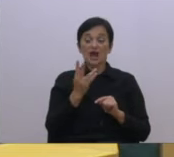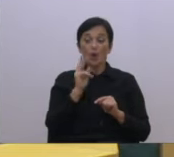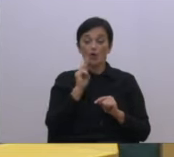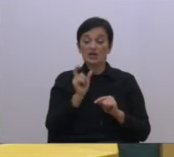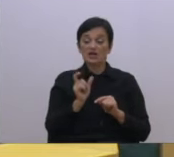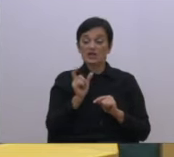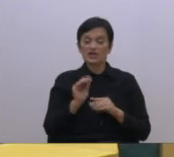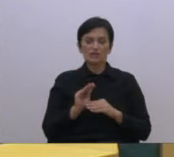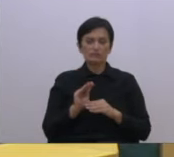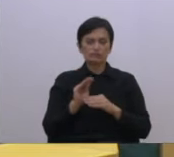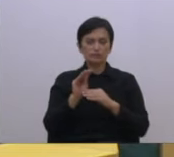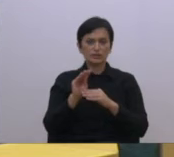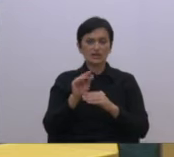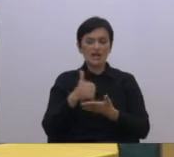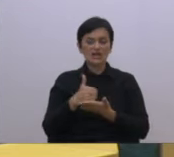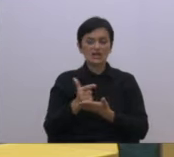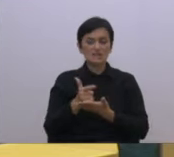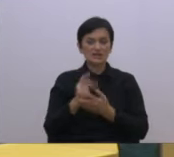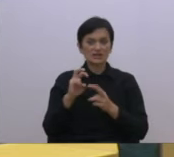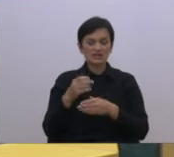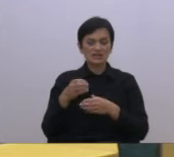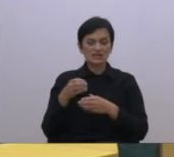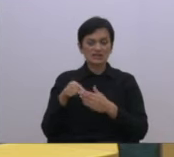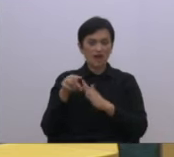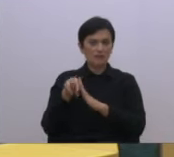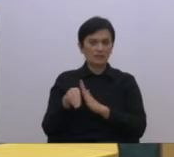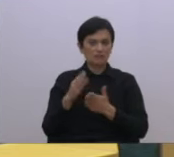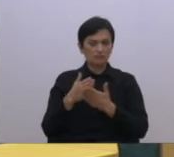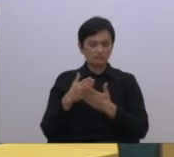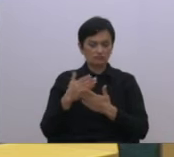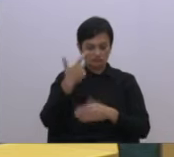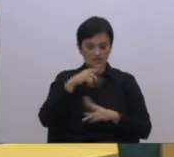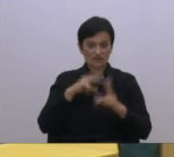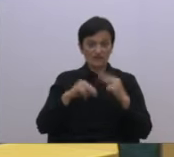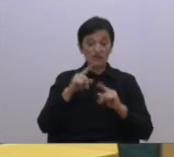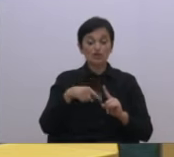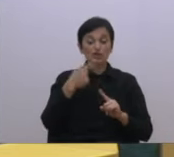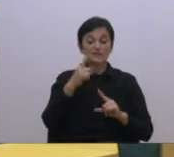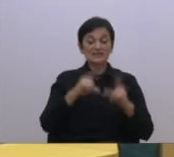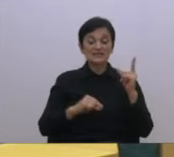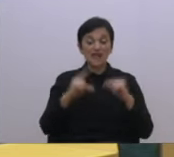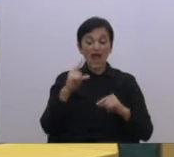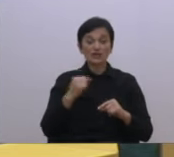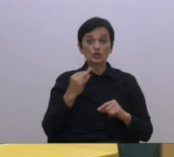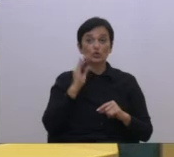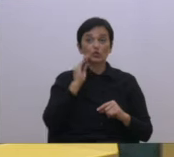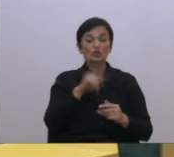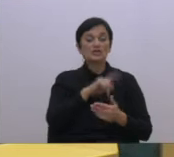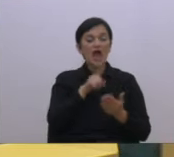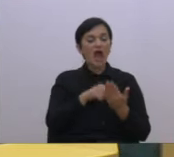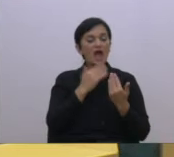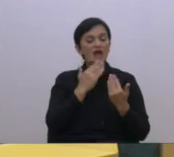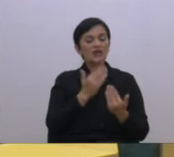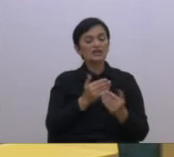თავს მიაკუთვნებს LGBT თემს. მაგრამ უფრო საინტერესო არის ამისი შემდეგი სტატისტიკა. როდესაც ეკითხებია,